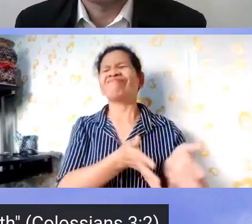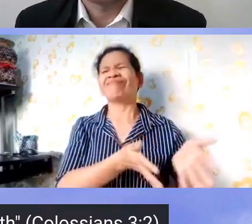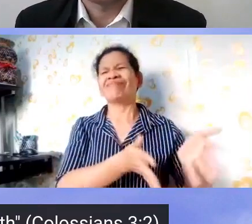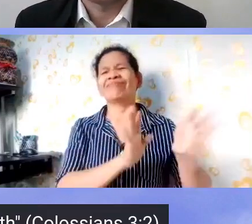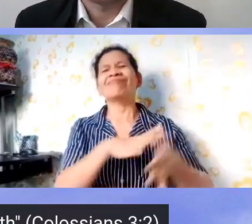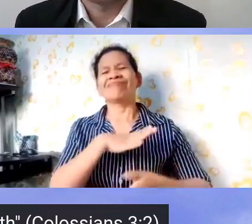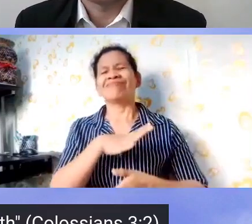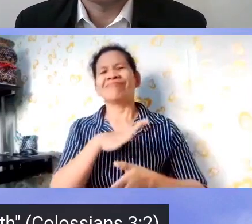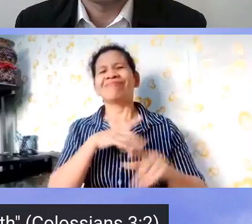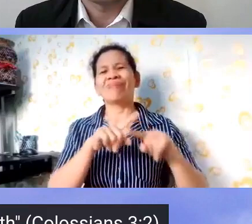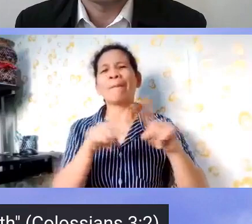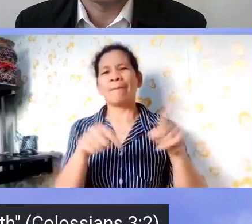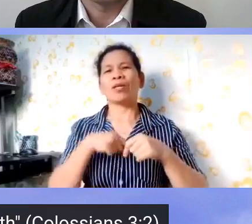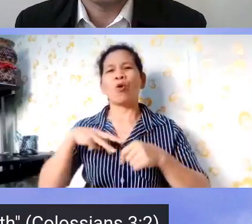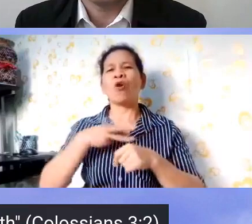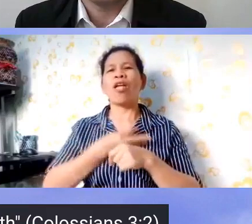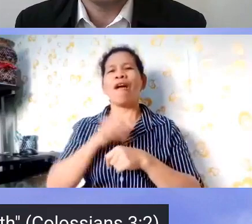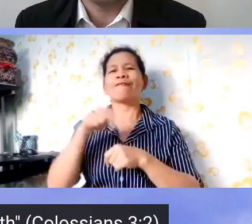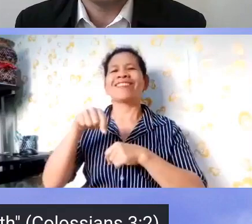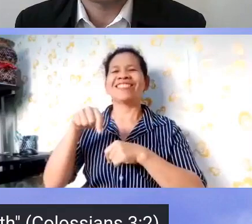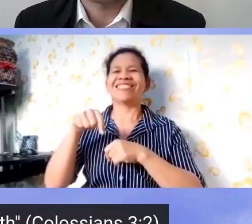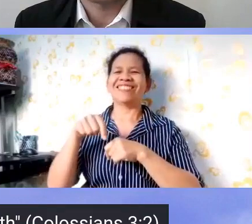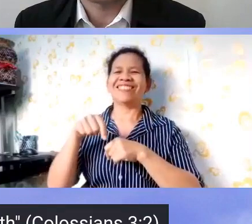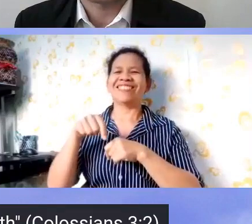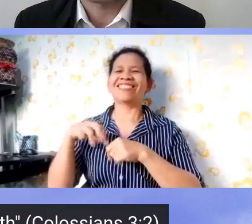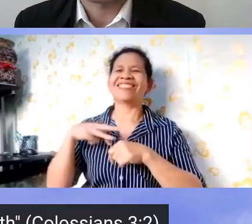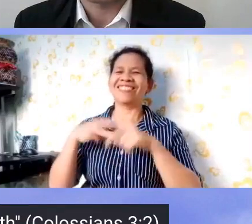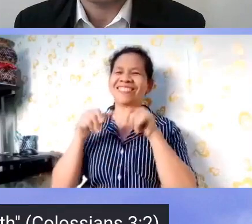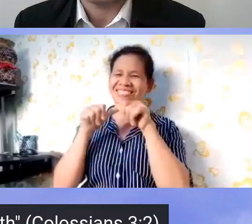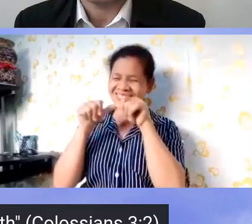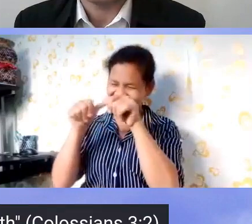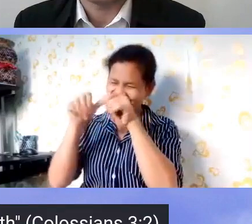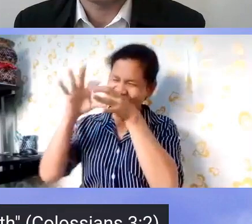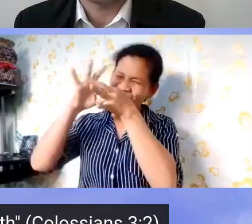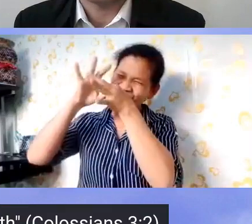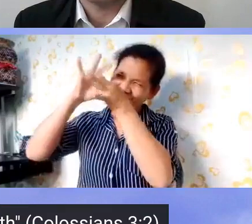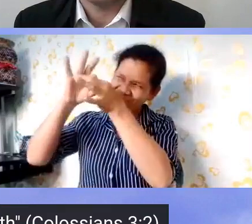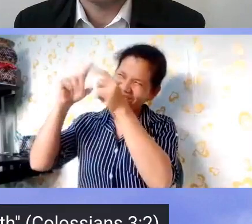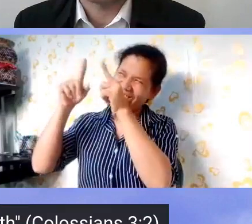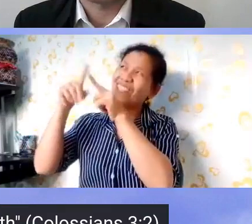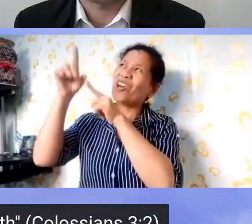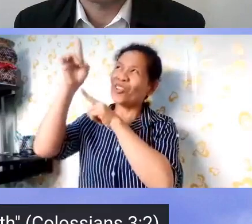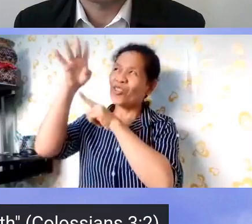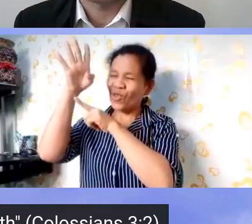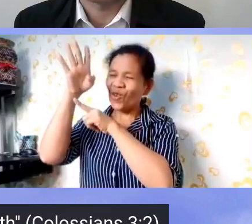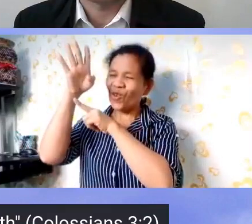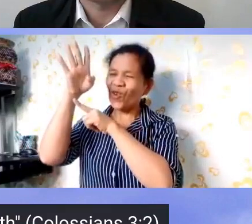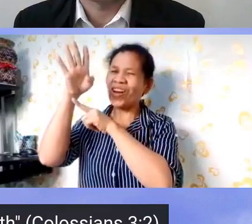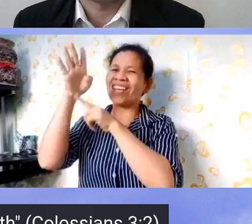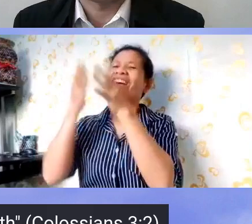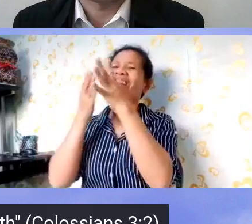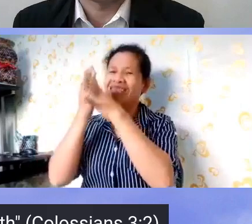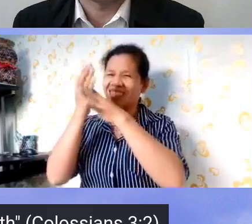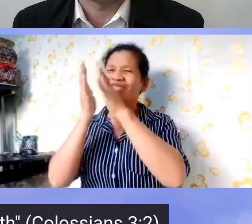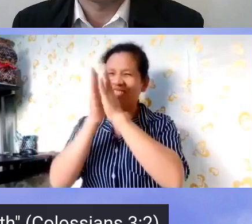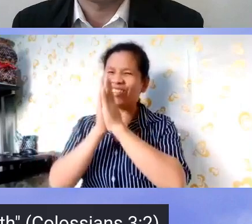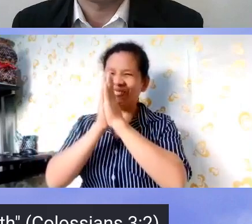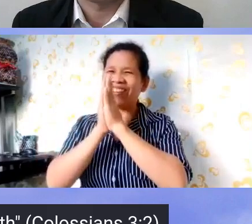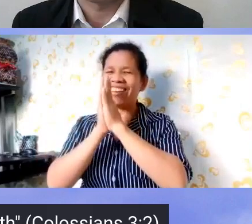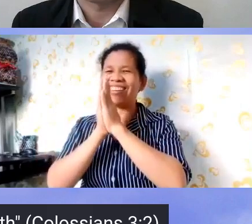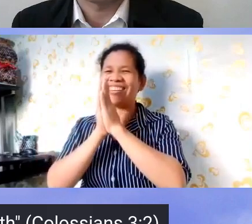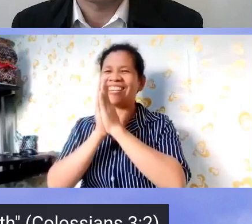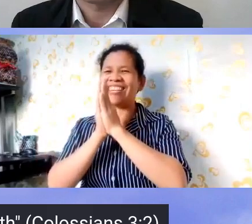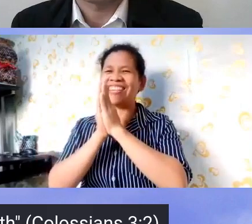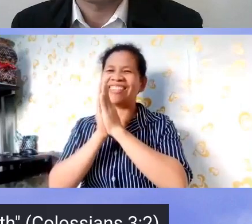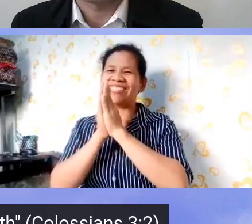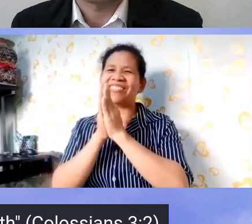kaisipan. Bagkos, patuloy yung ating koneksyon sa ating mga lagyo sa pamagitan ng panalangin. At kung yun yung